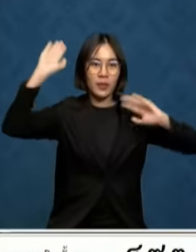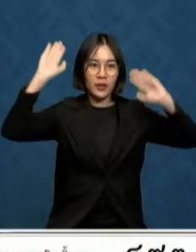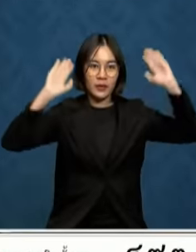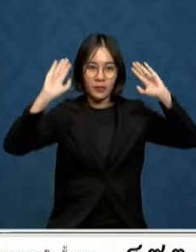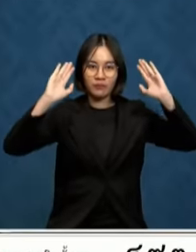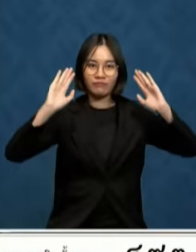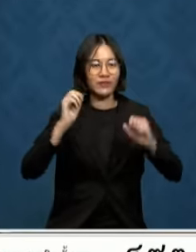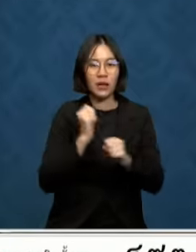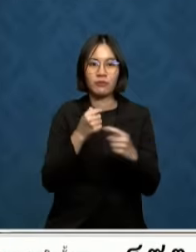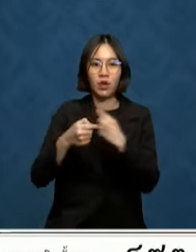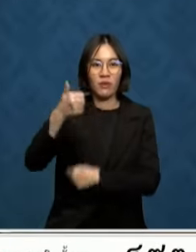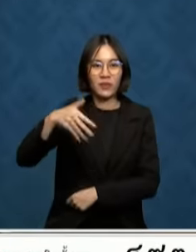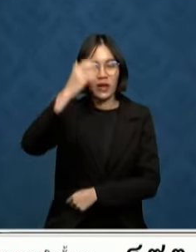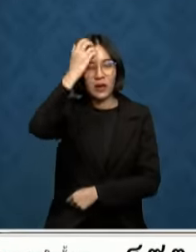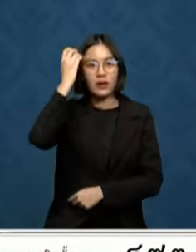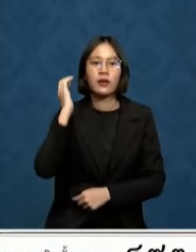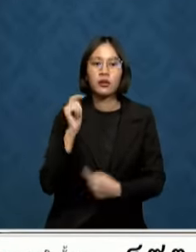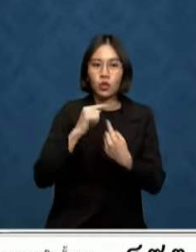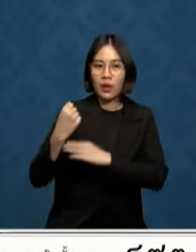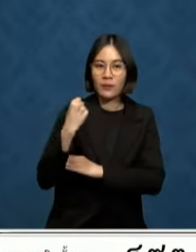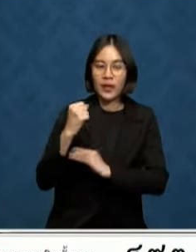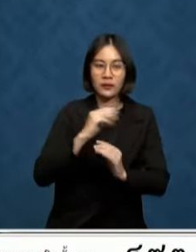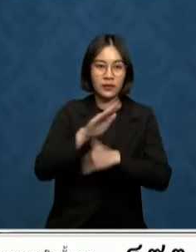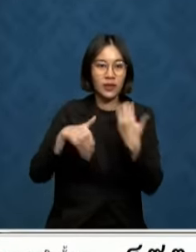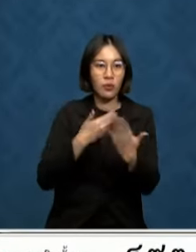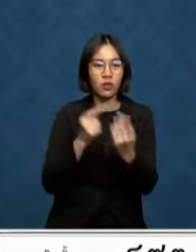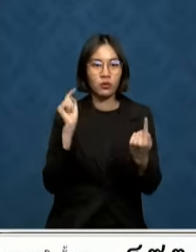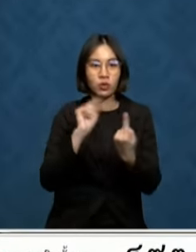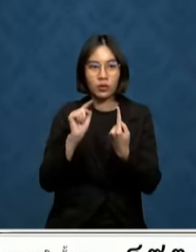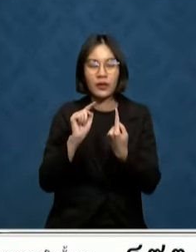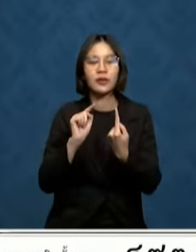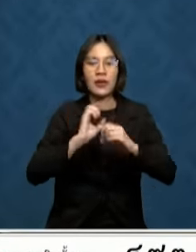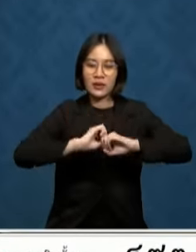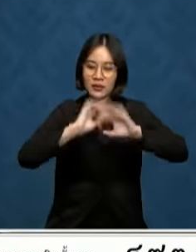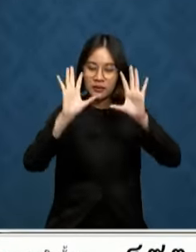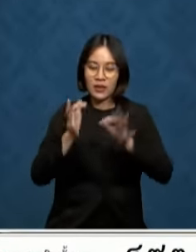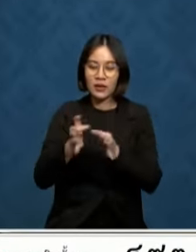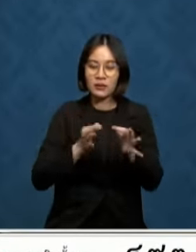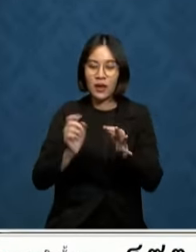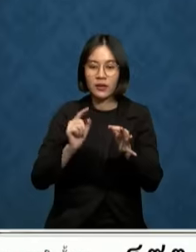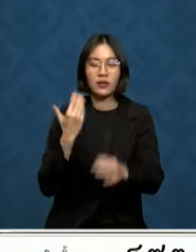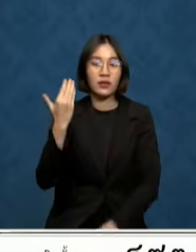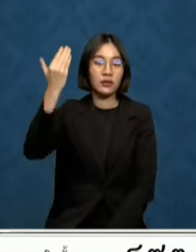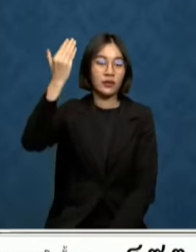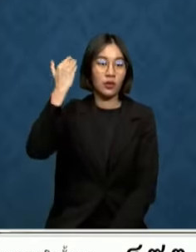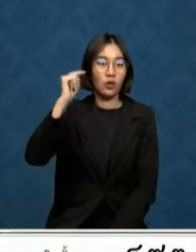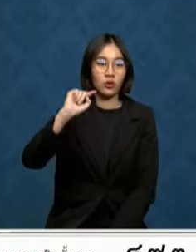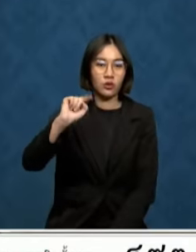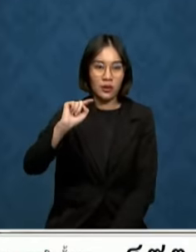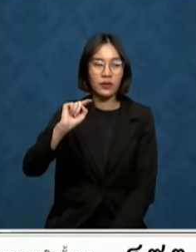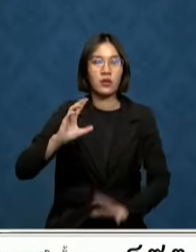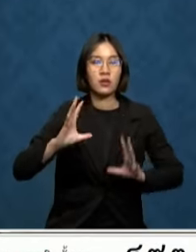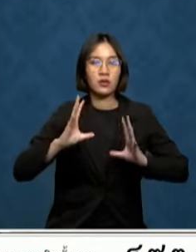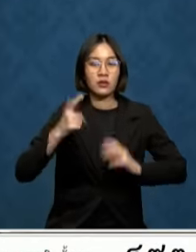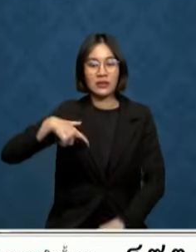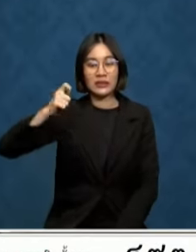ะไตไม่ได้บาności ใช้อำนาจเห่านี้คือที่ว่าครั้งหนึ่ รบฐาทิปัติ โยการยอม